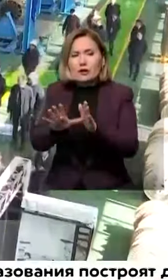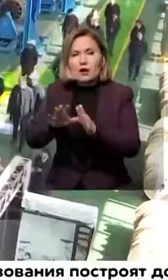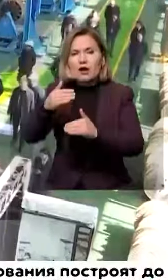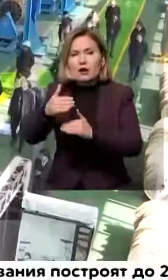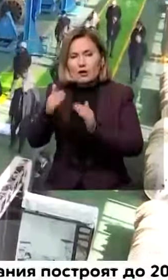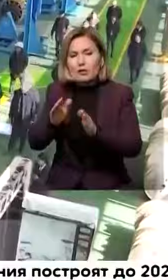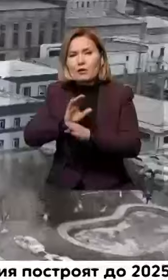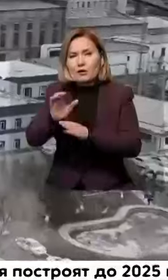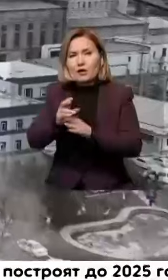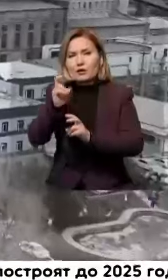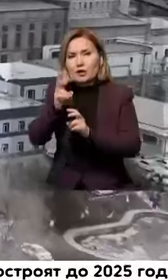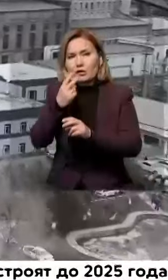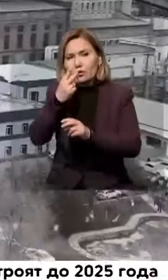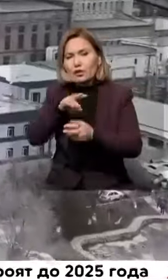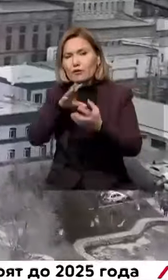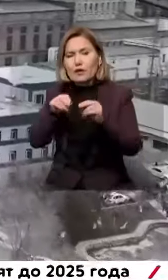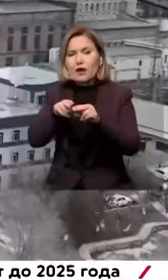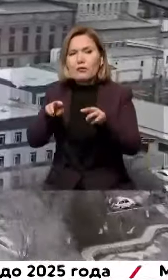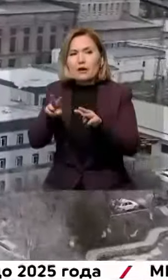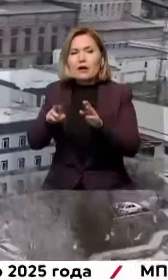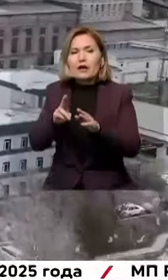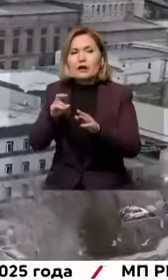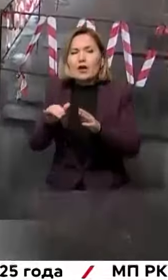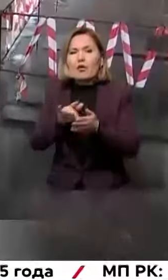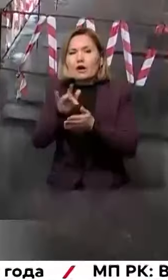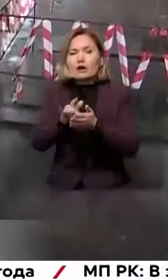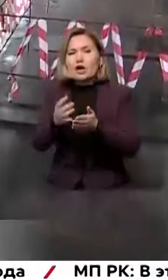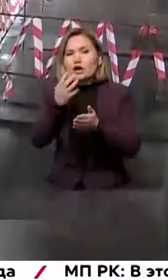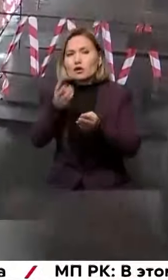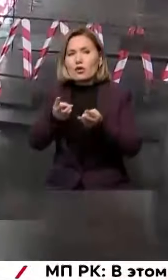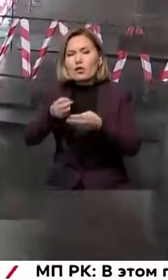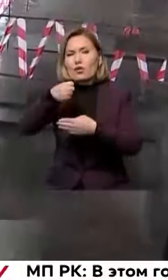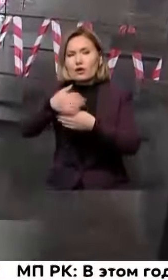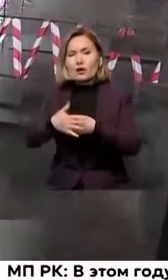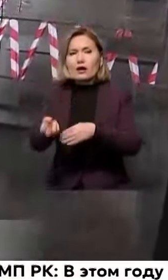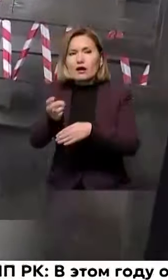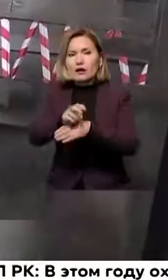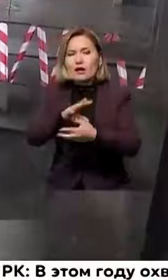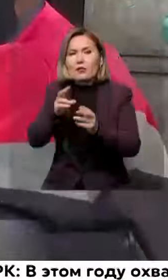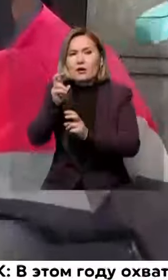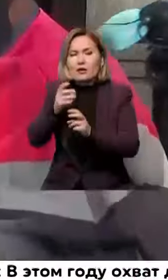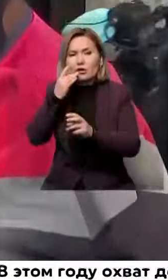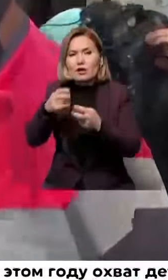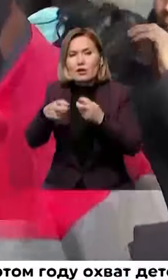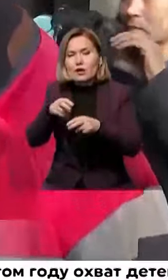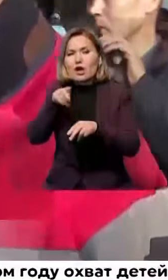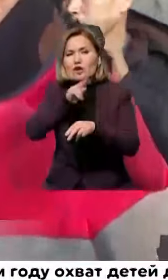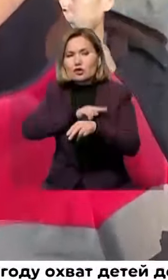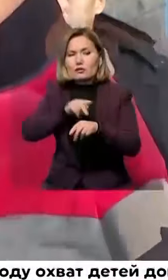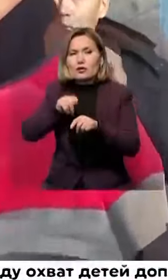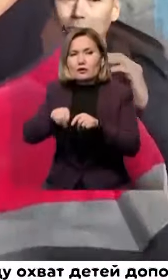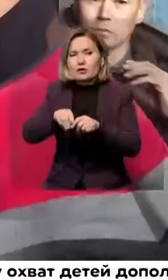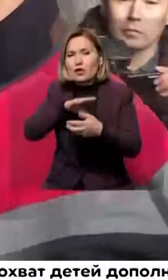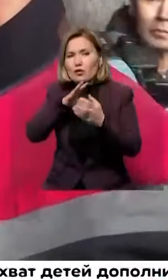жұмысы таныстырылды. Одан кейін Олжас Бектенов Кентаудағы жылу орталығына барып, жиістен шығатын жылу қазандықтардың жұмысын бақылап,